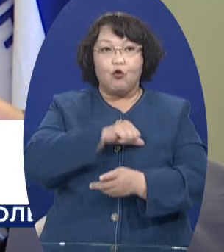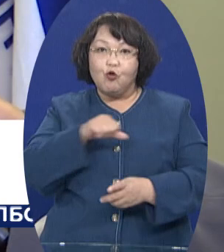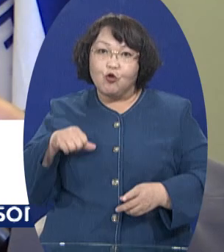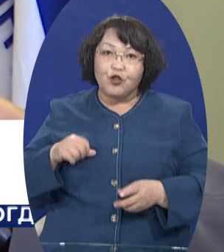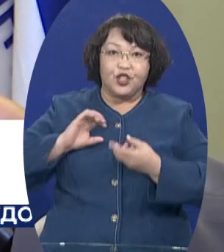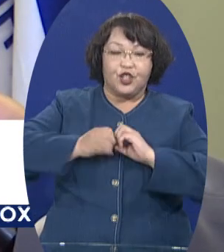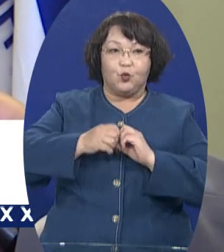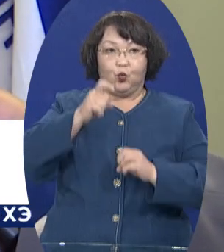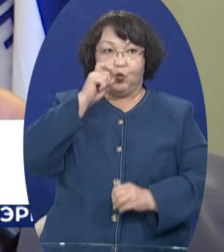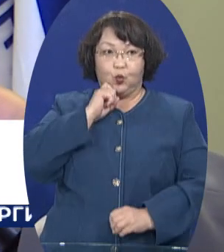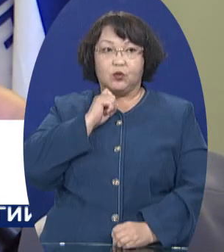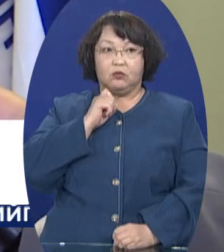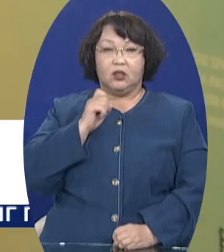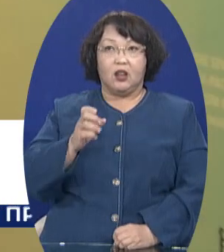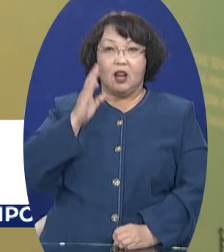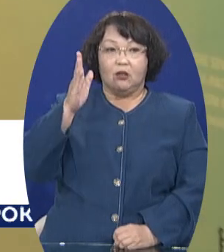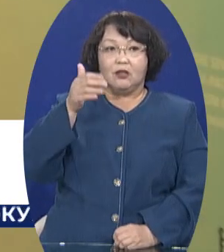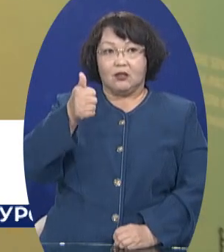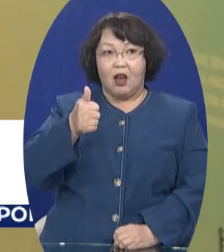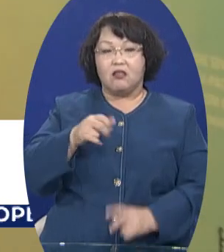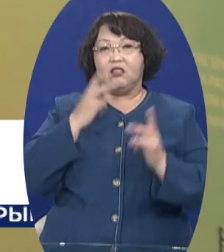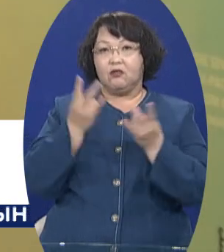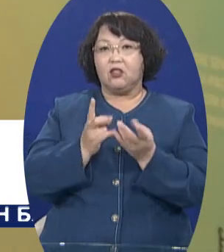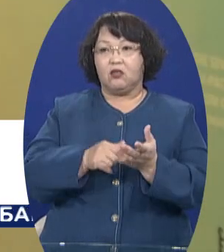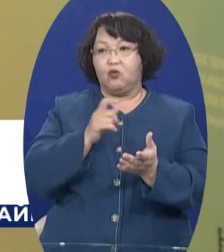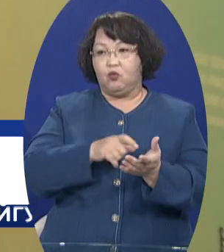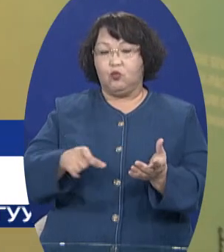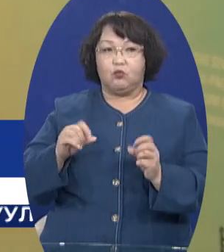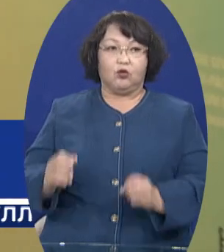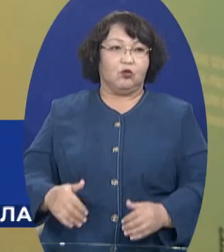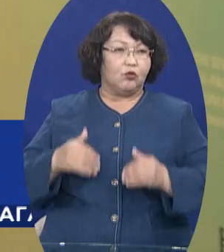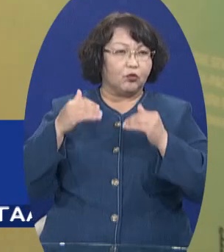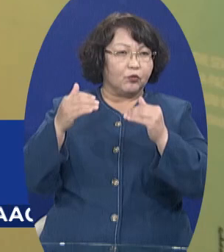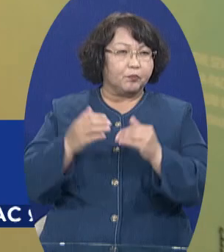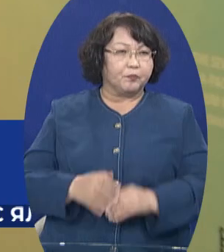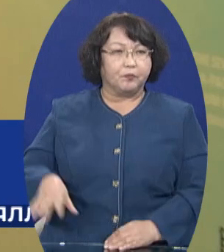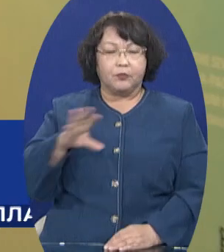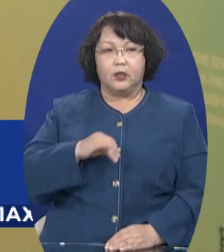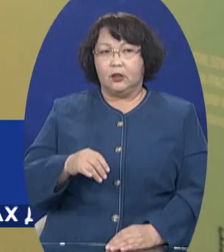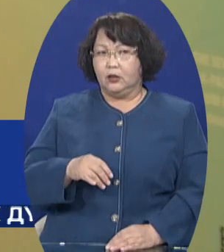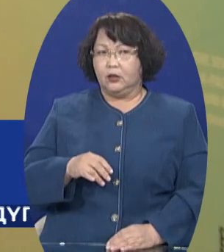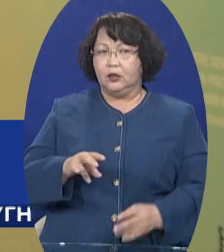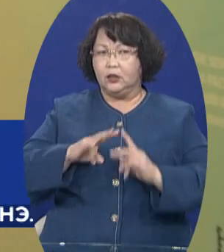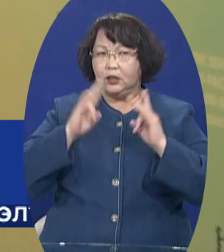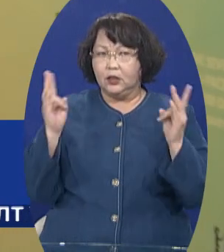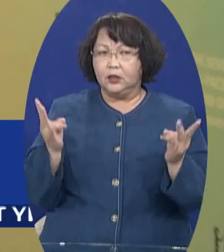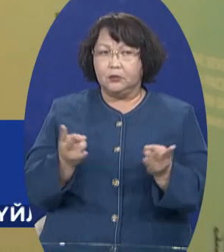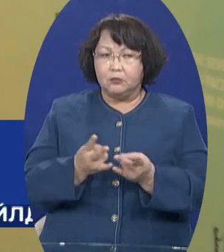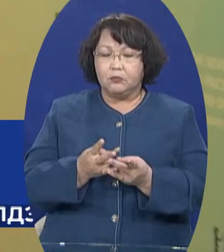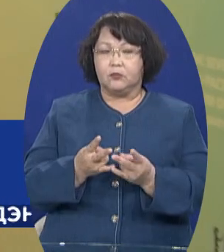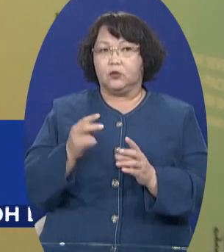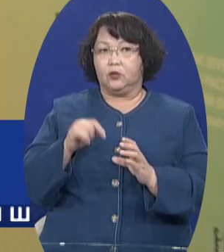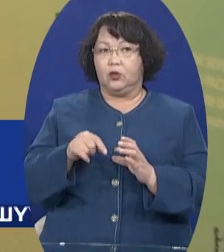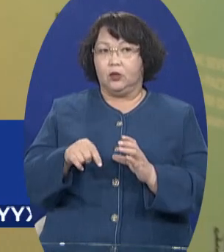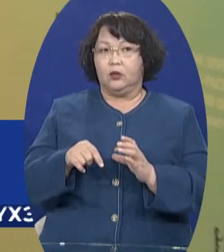Өөрснөө бас их юм итгэвчтэй хүүхдүүд болж хөгжсөн байна. Бид нар бол илүү хамгаалалт талаа яриад байгаа дэлхийд хизээ шүү дээ. Одоо нийгмийн сүйдэр хийсэн бол бас тий төдийл нь бол